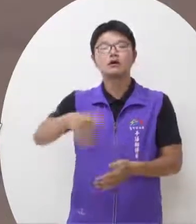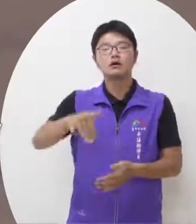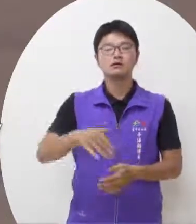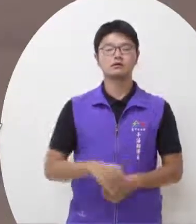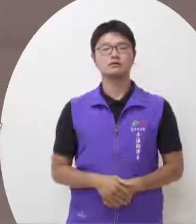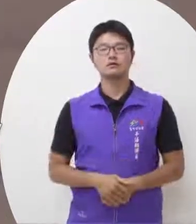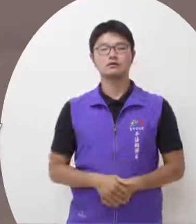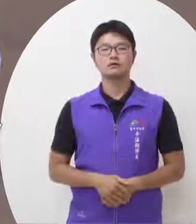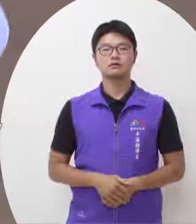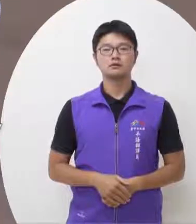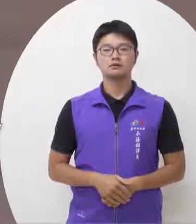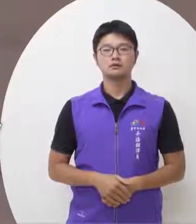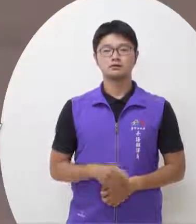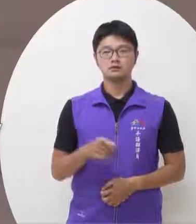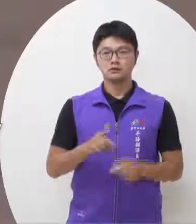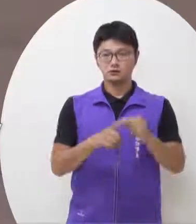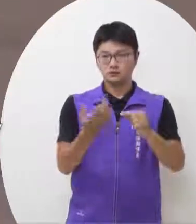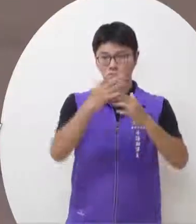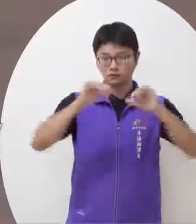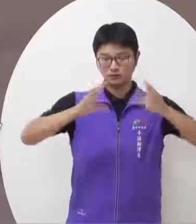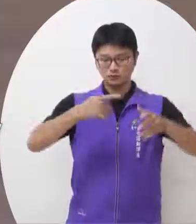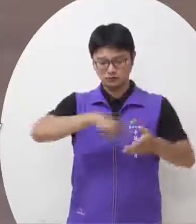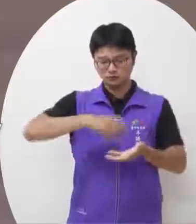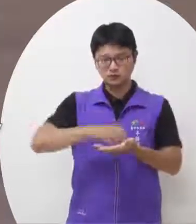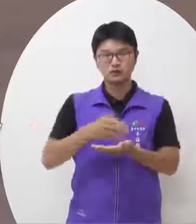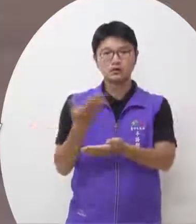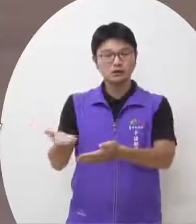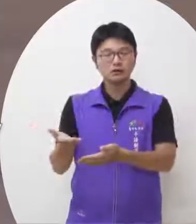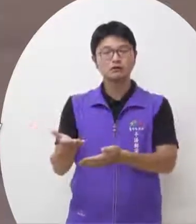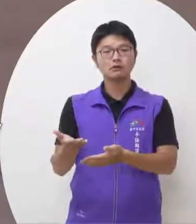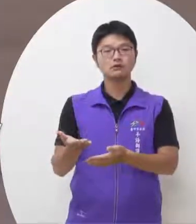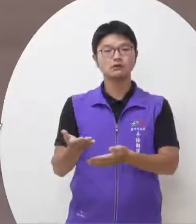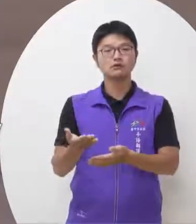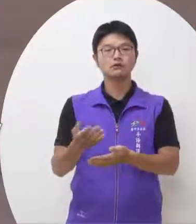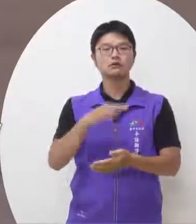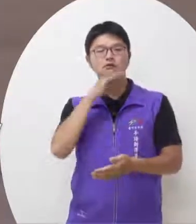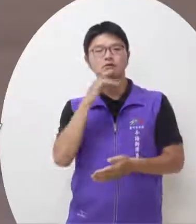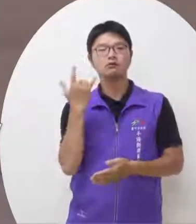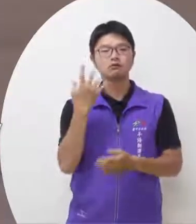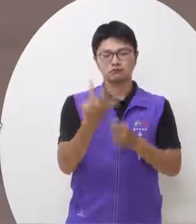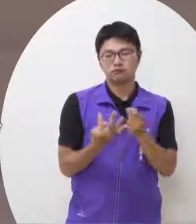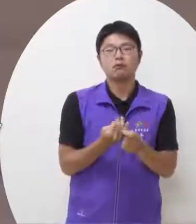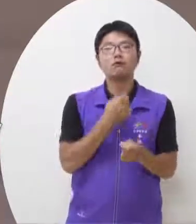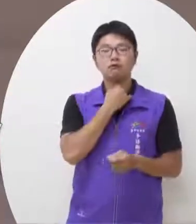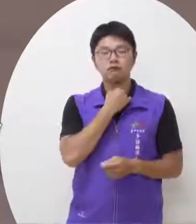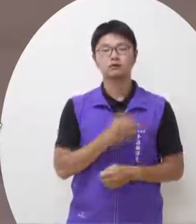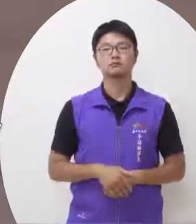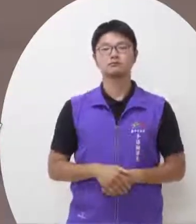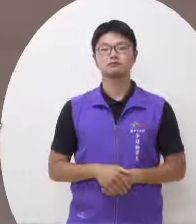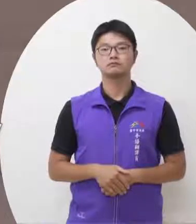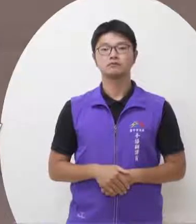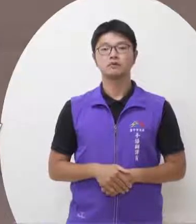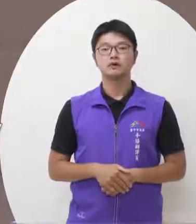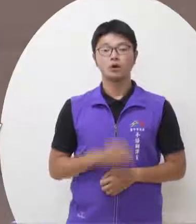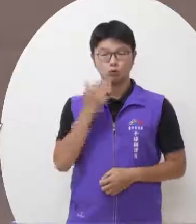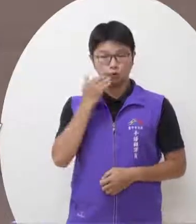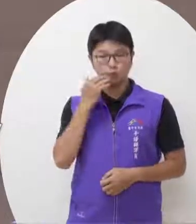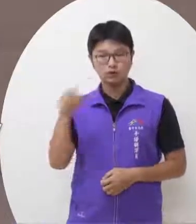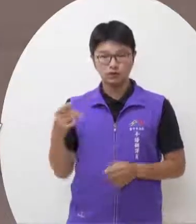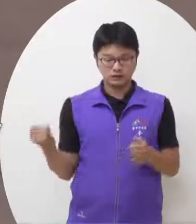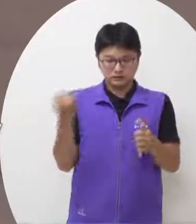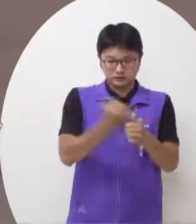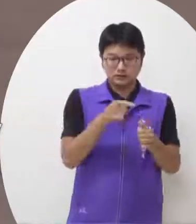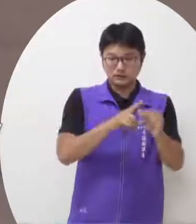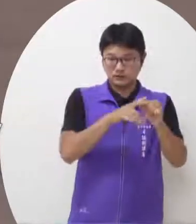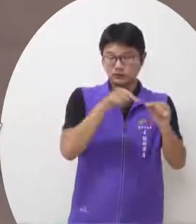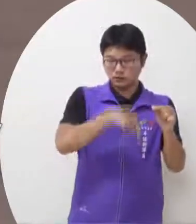取得中华民国的身份，他们需要几年，所以这段时间呢，我们也给他，就是给他，那